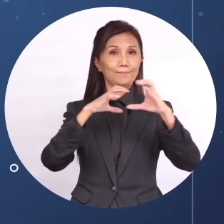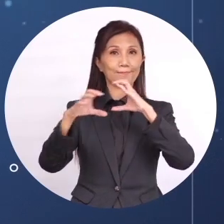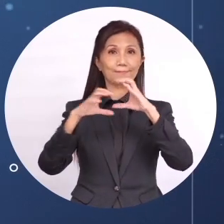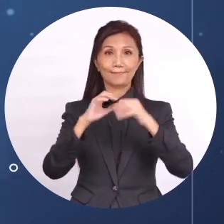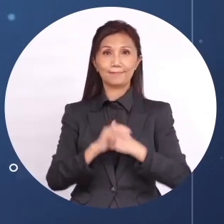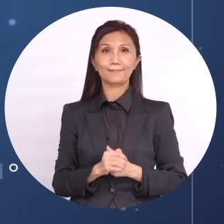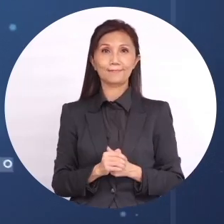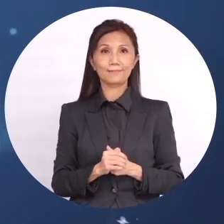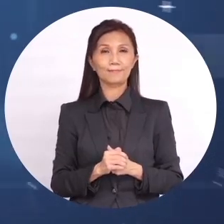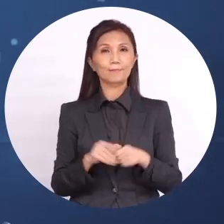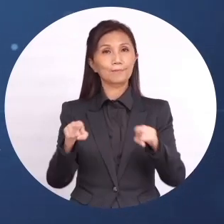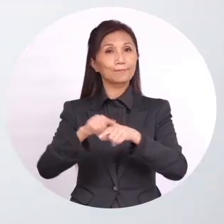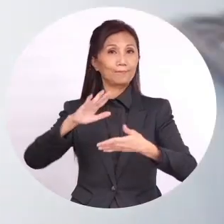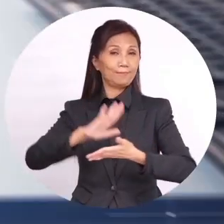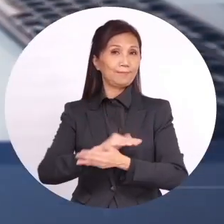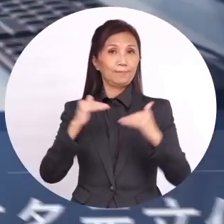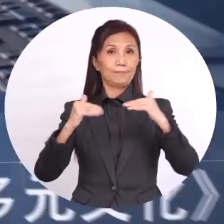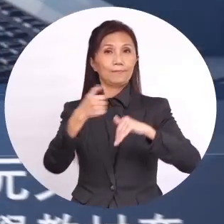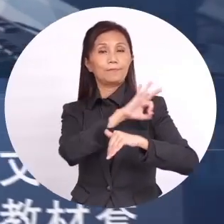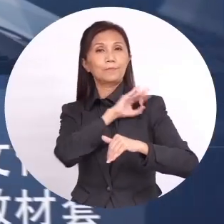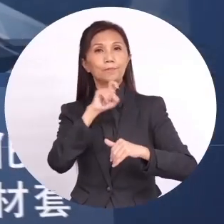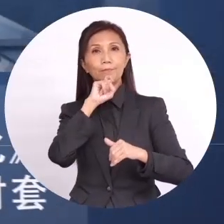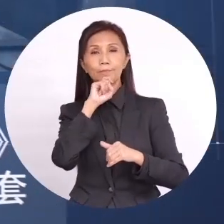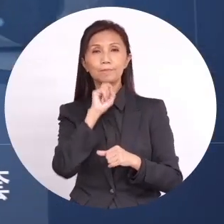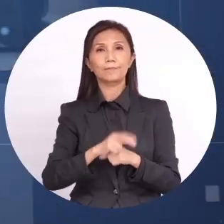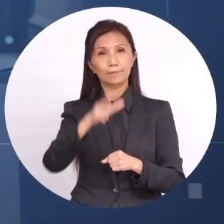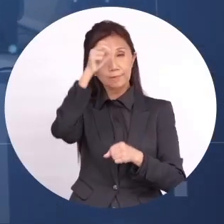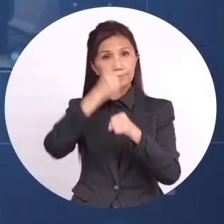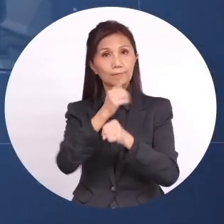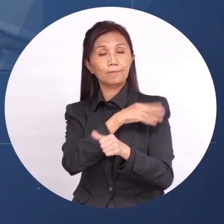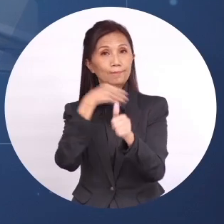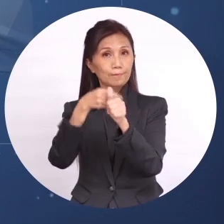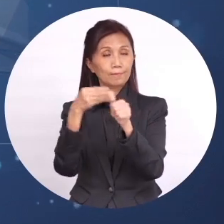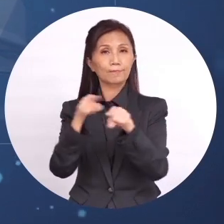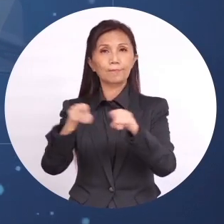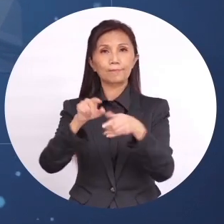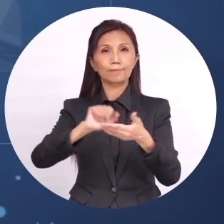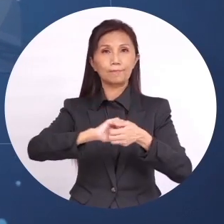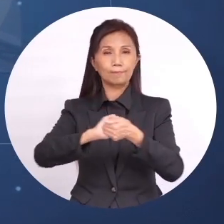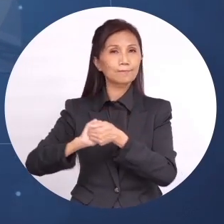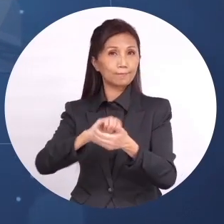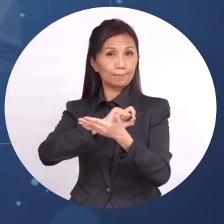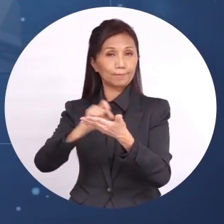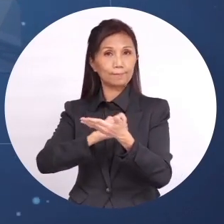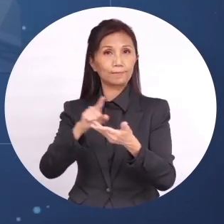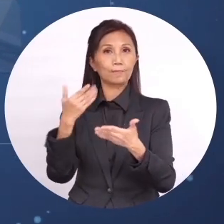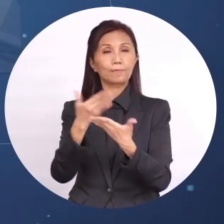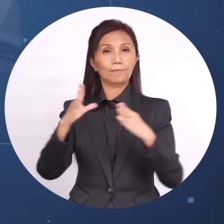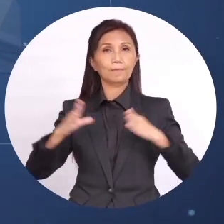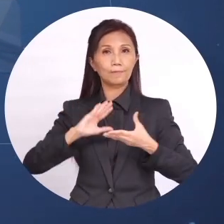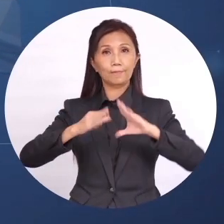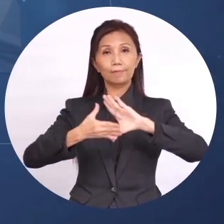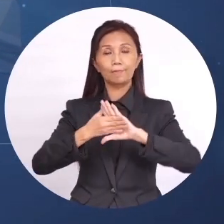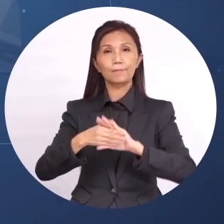流的平台。同年平机会推出与公务员培训处合力撰写的共享多元文